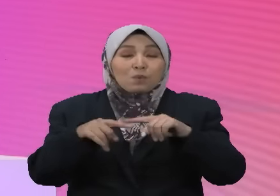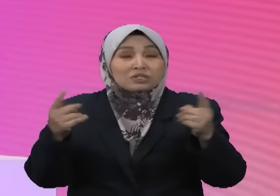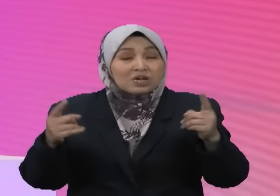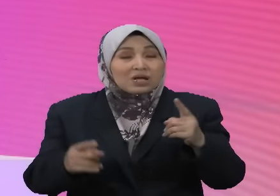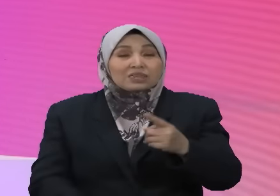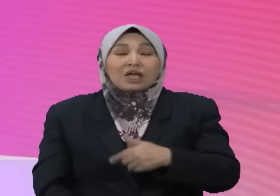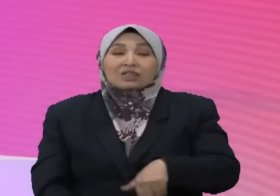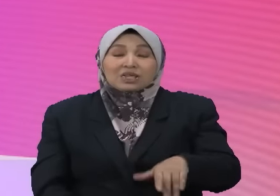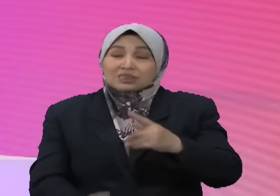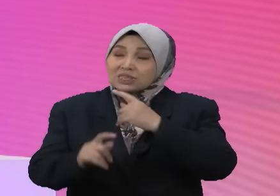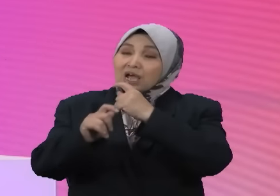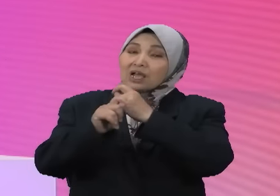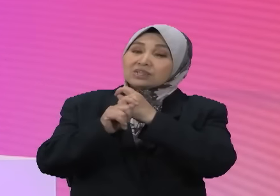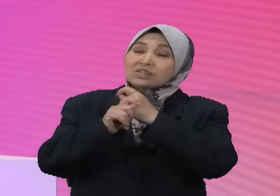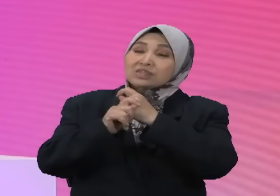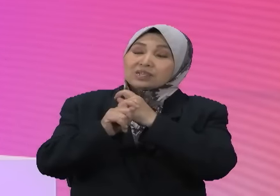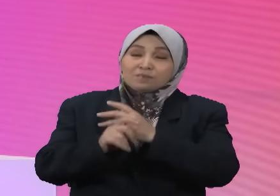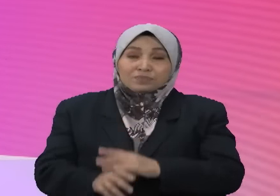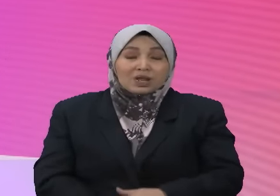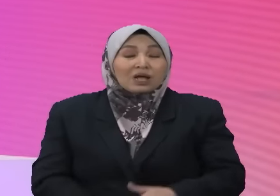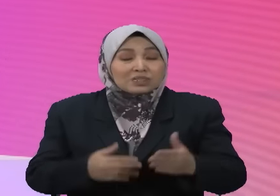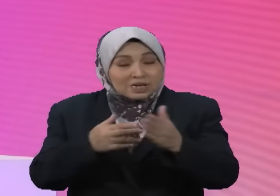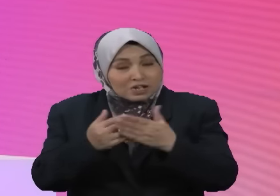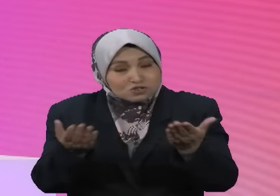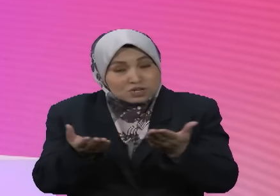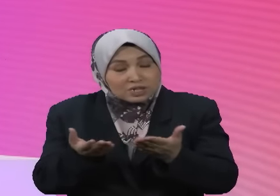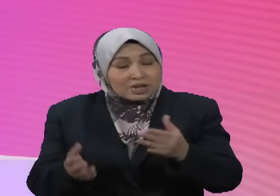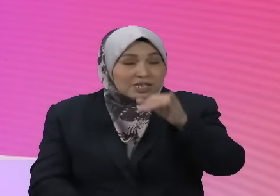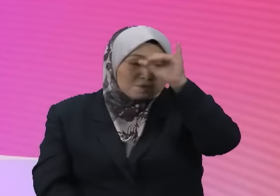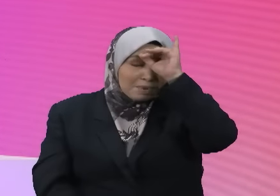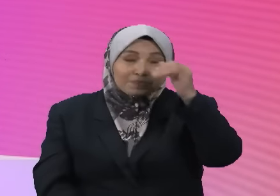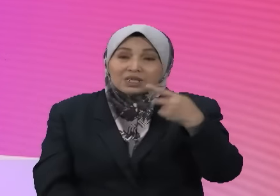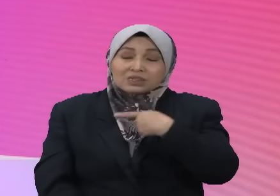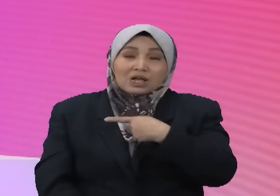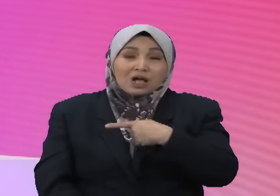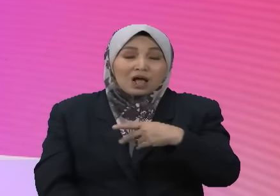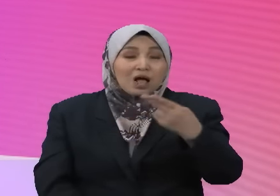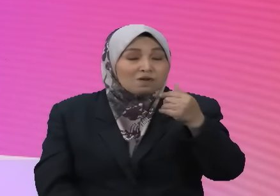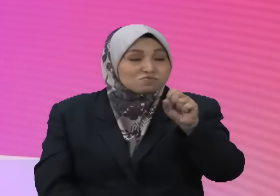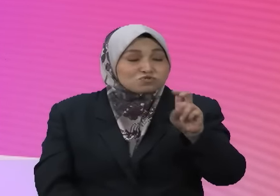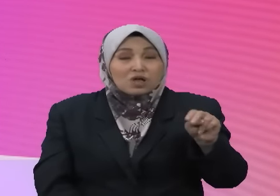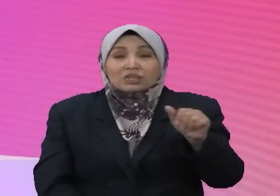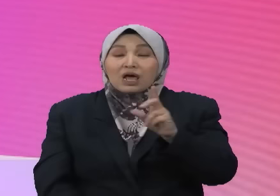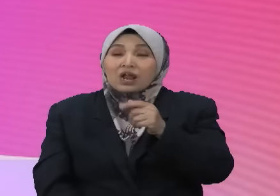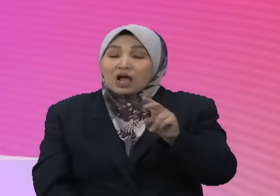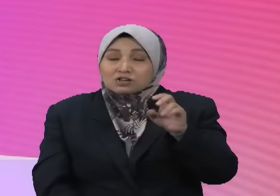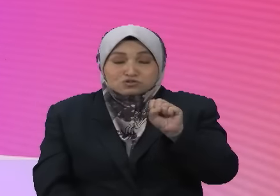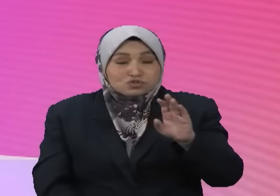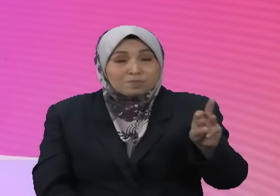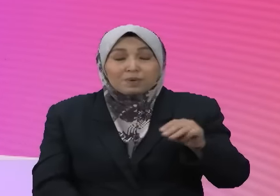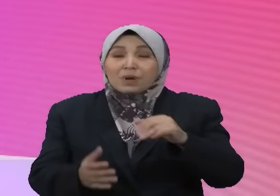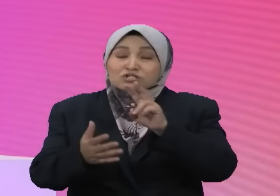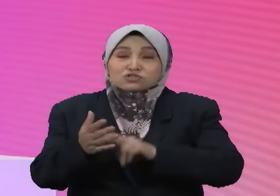nafas tertahanlah ha okey dekat sini Imam kita Imam riwayat haf asim membacanya secara